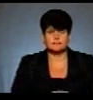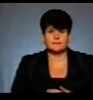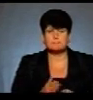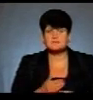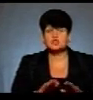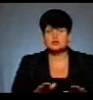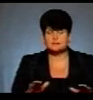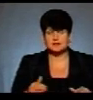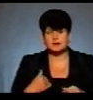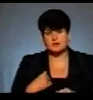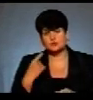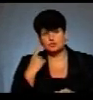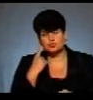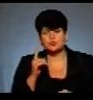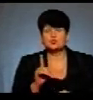Я думаю, що